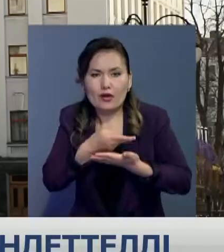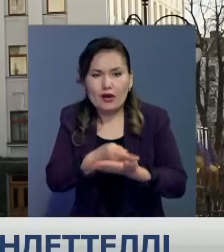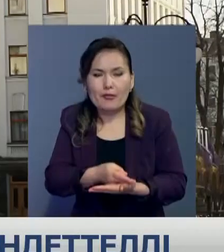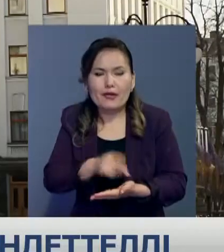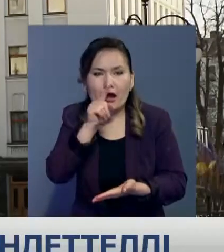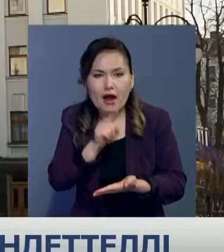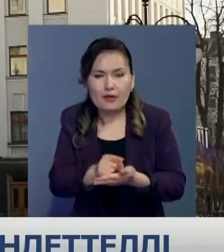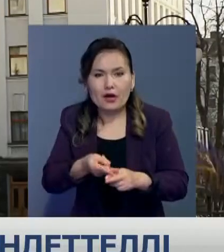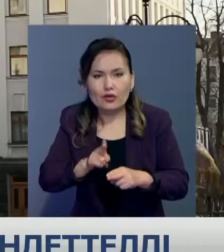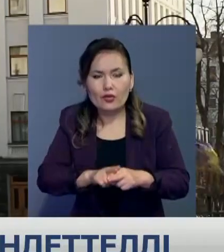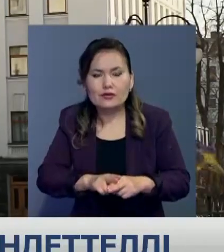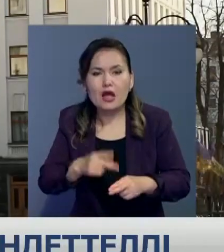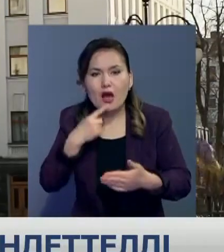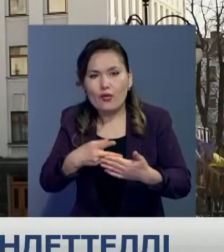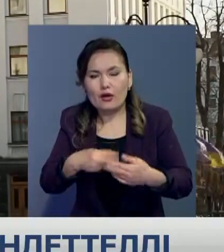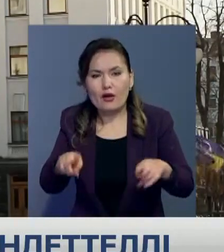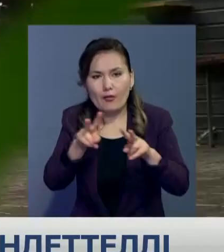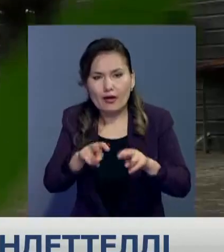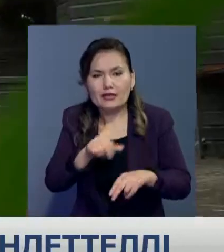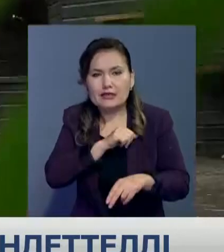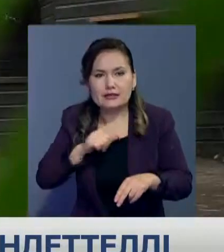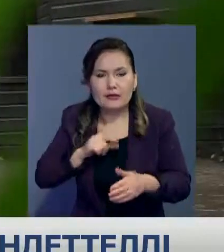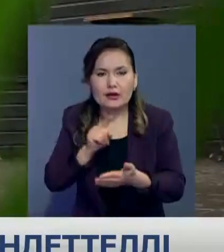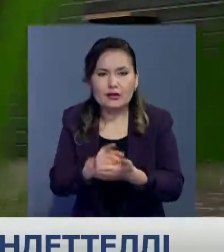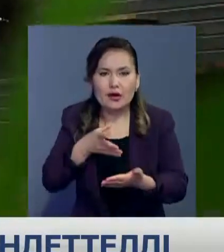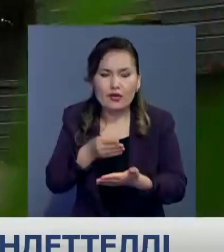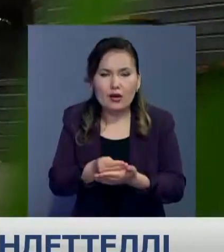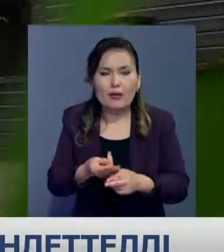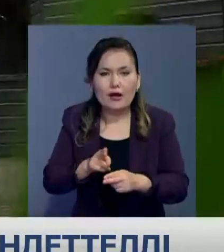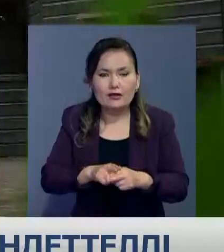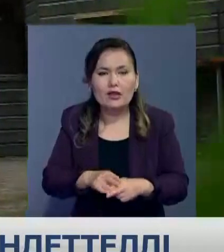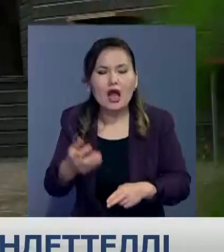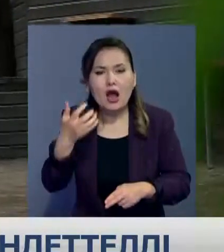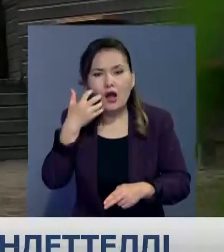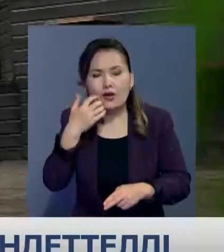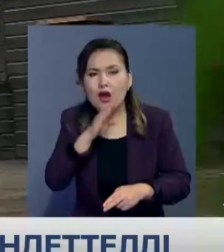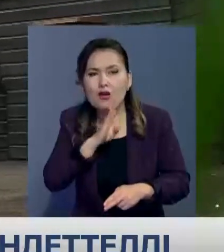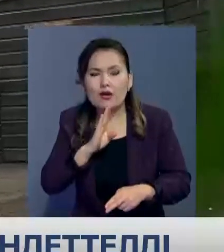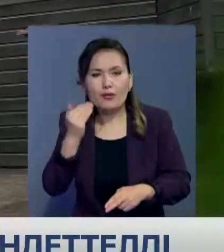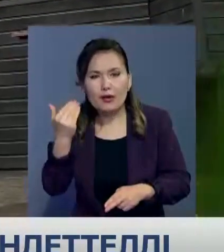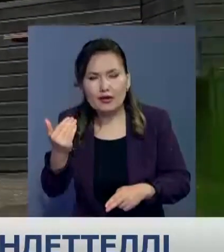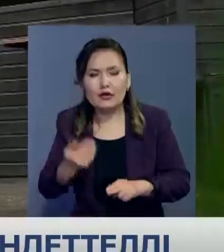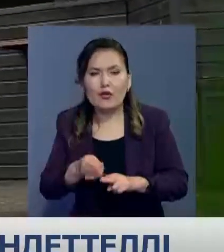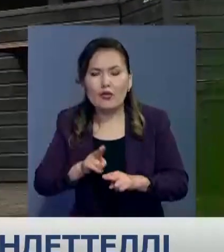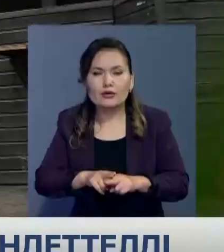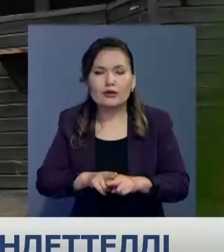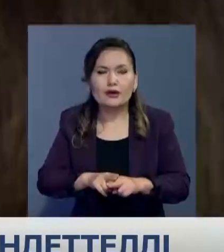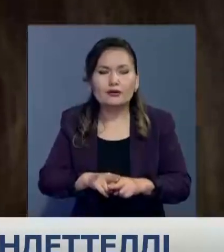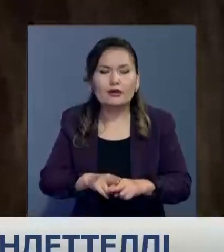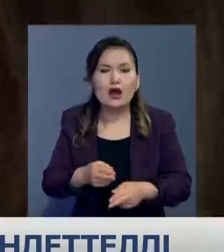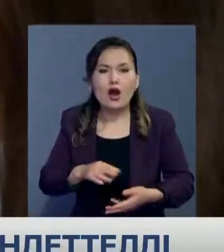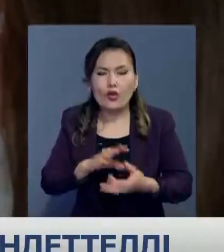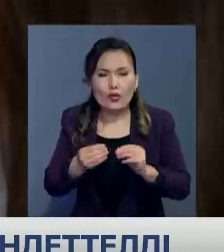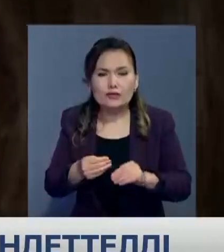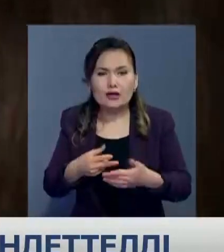міндетті түрде осы тесттен өз қаржысына өту міндеттеледі. Ай мен күні жақындап қалған жүкті әйел Елена Стапенко бұл заң жобасының